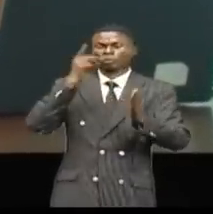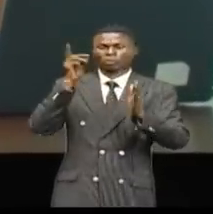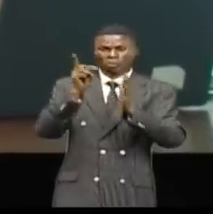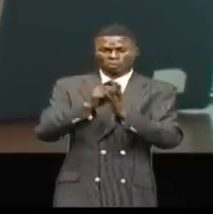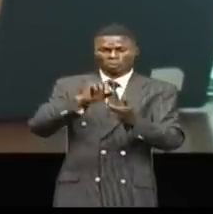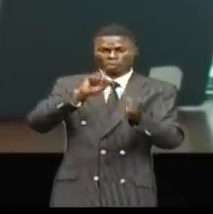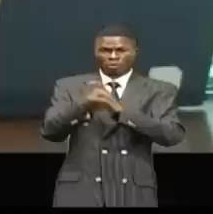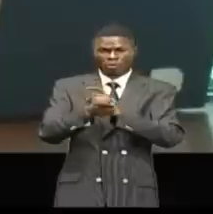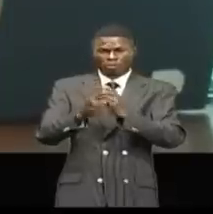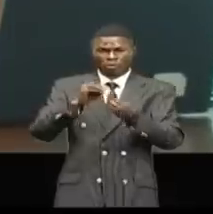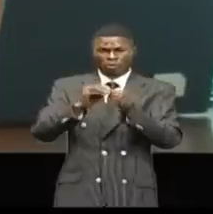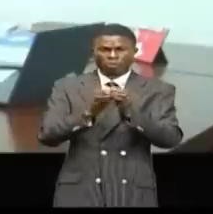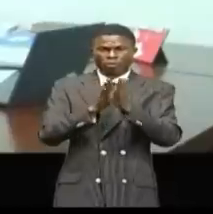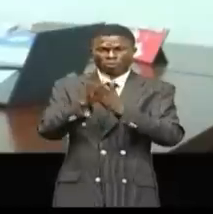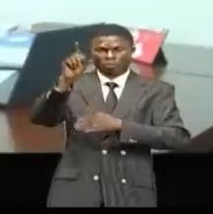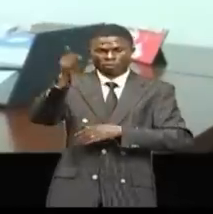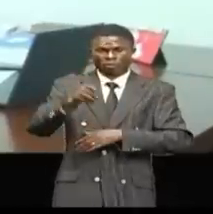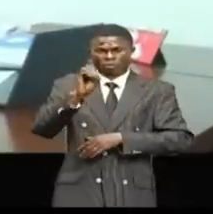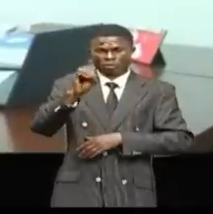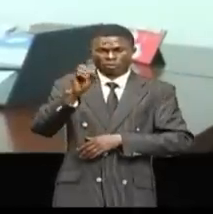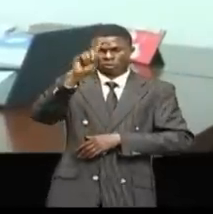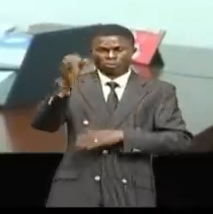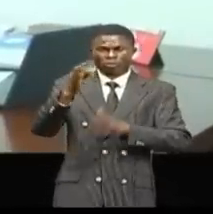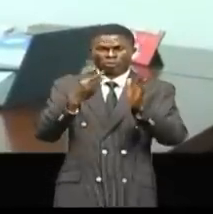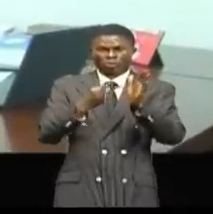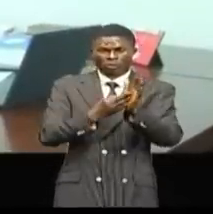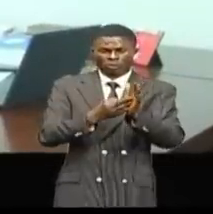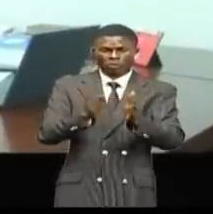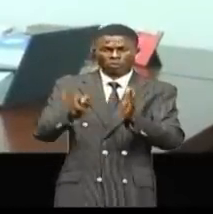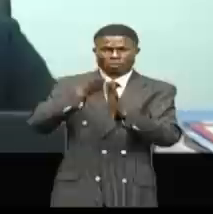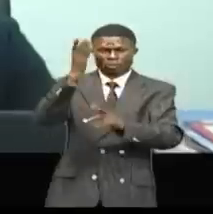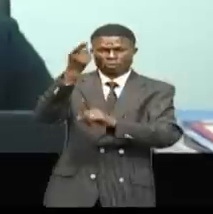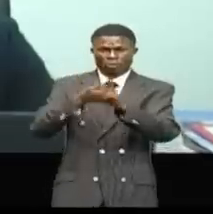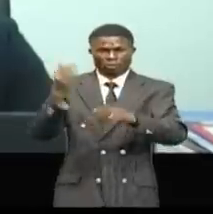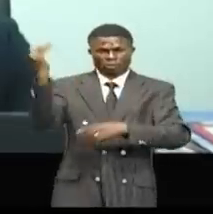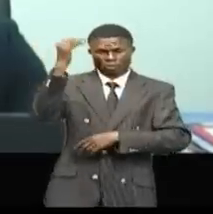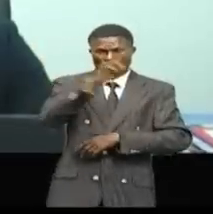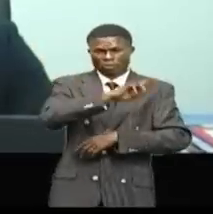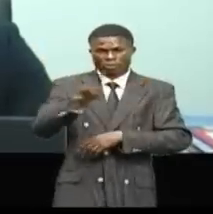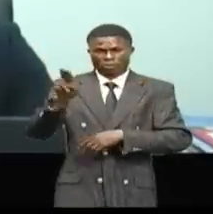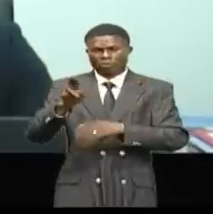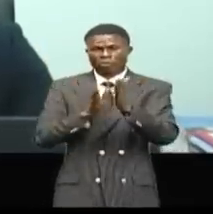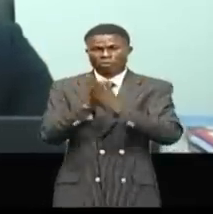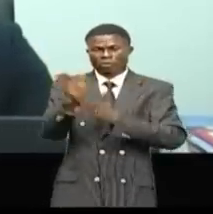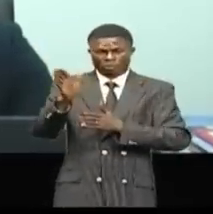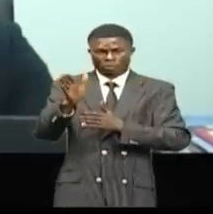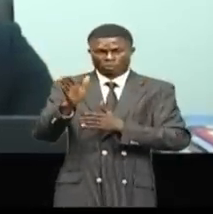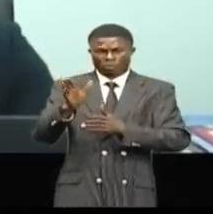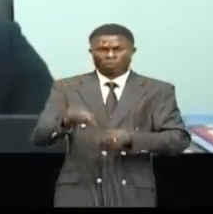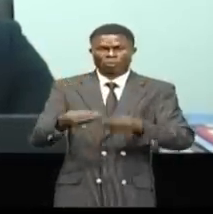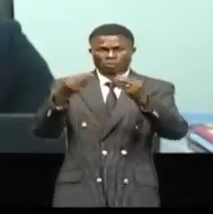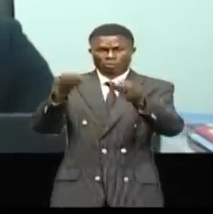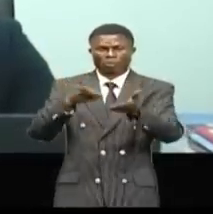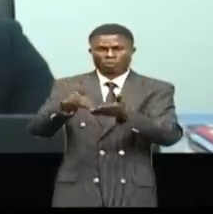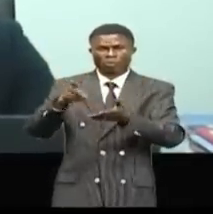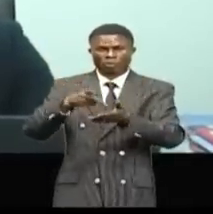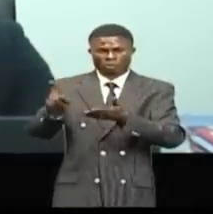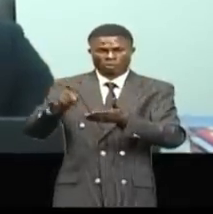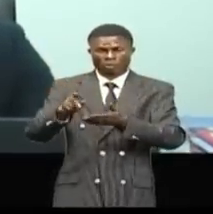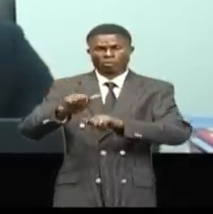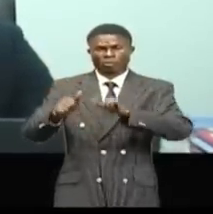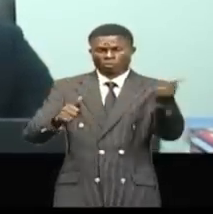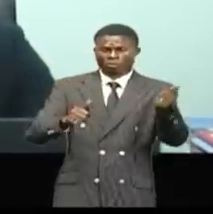les décrets numéro 15/038 du 14 décembre 2015 portant fixation des rémunérations et